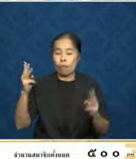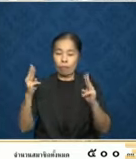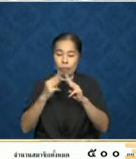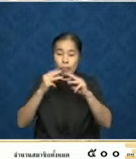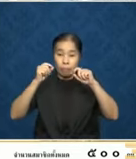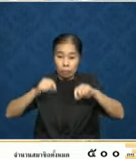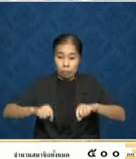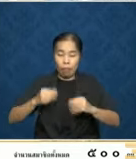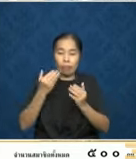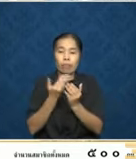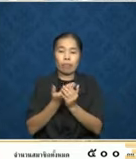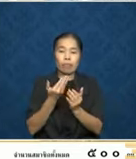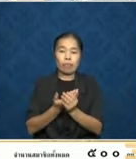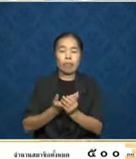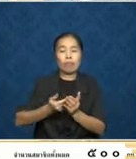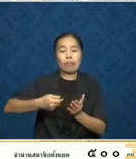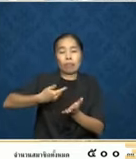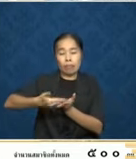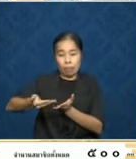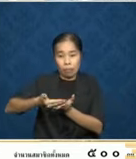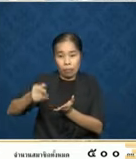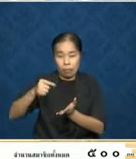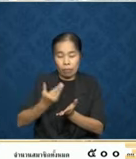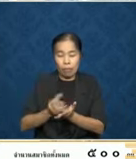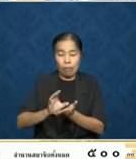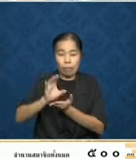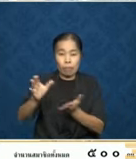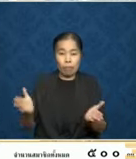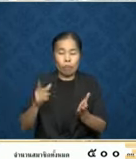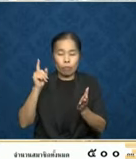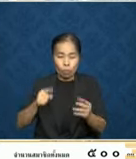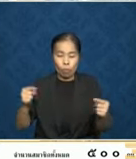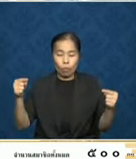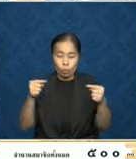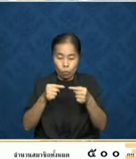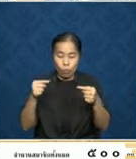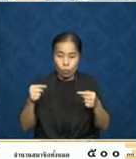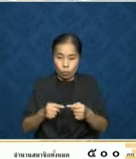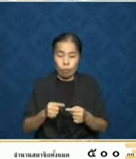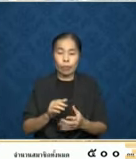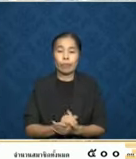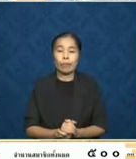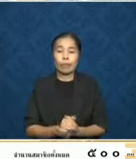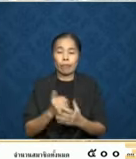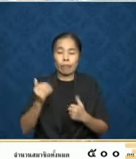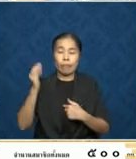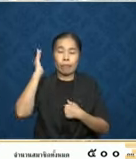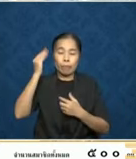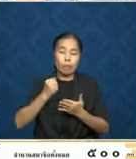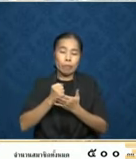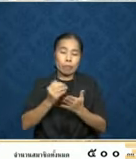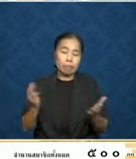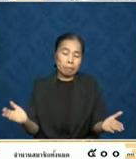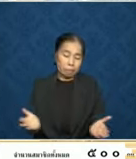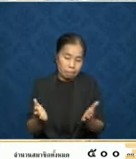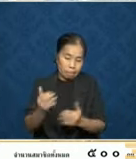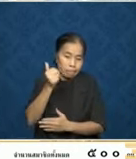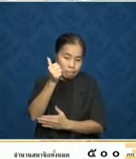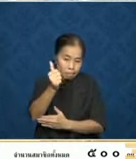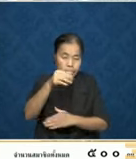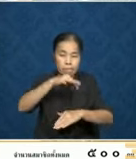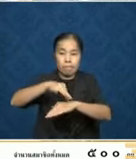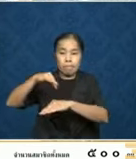ายของท้องถิ่นที่จ่ายสนับสนุนเนี่ยจะต้องเหมาะสมด้วยนะครับแล้ววันนี้ก็ขออภิปรายสนับสนุนการจัดการปัญ